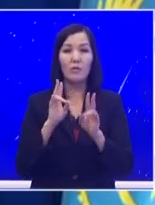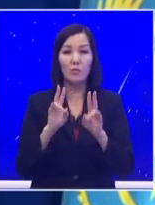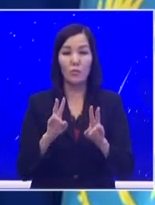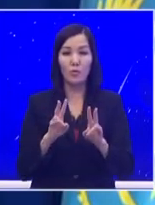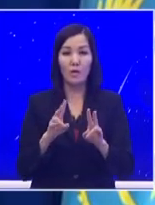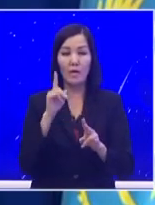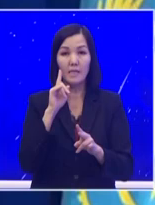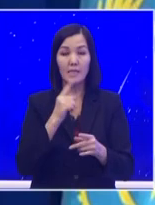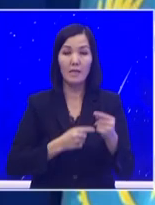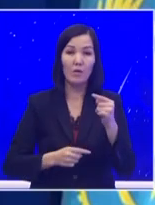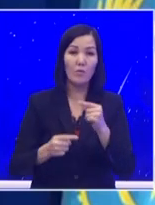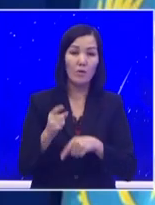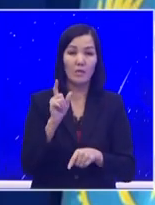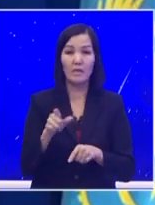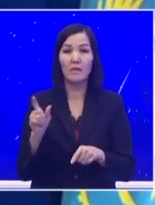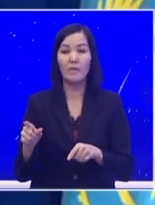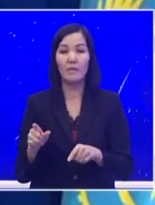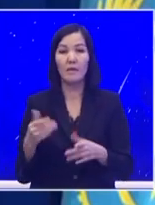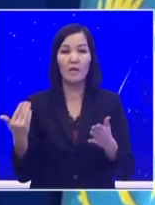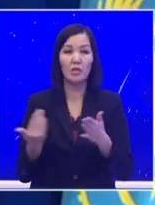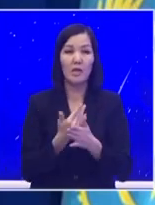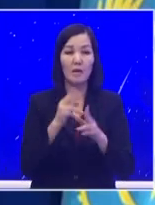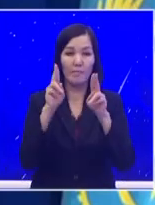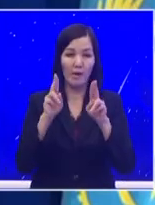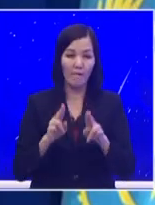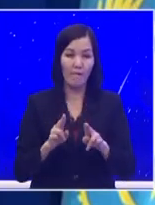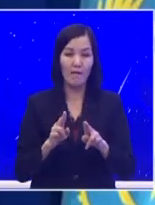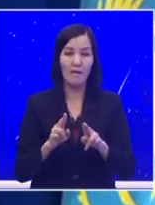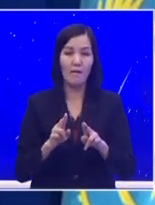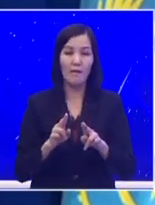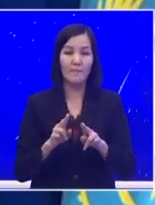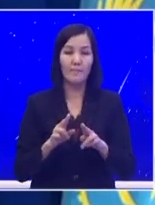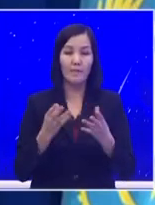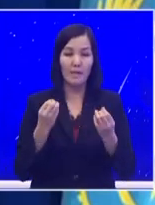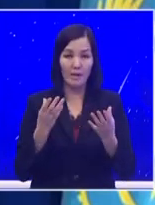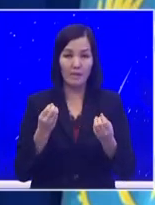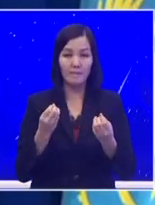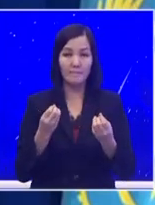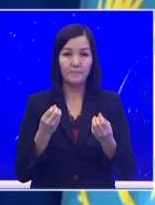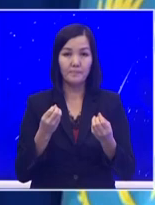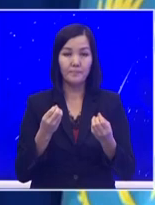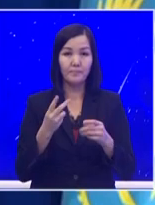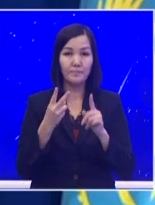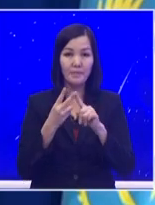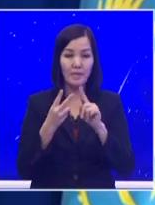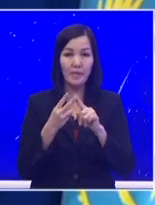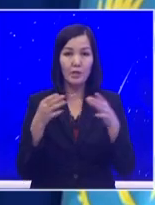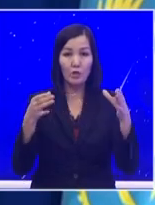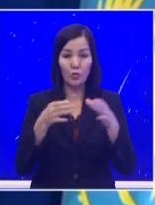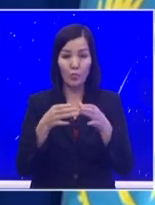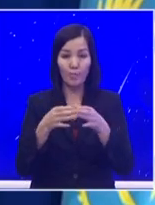қазақстандық елге оралатын азаматтарға жаңа тәртіптер. Сонымен қатар екінші категория